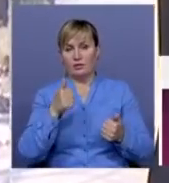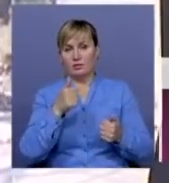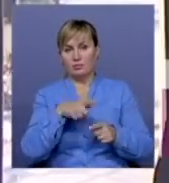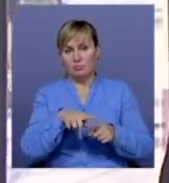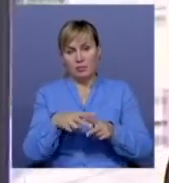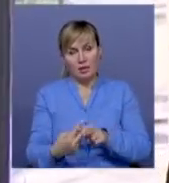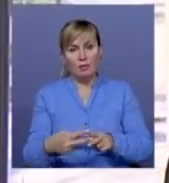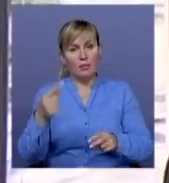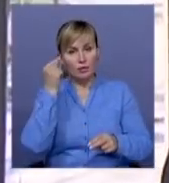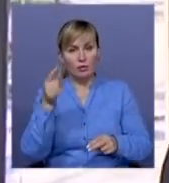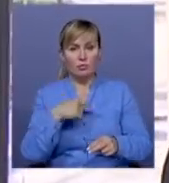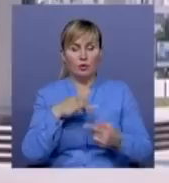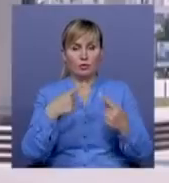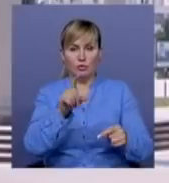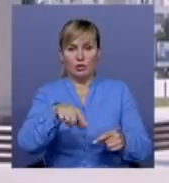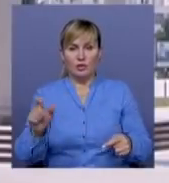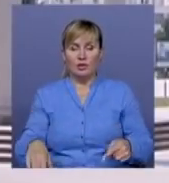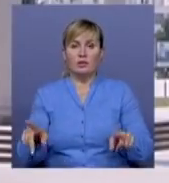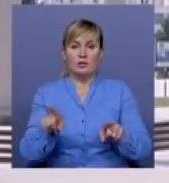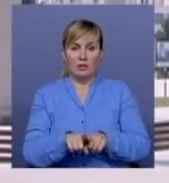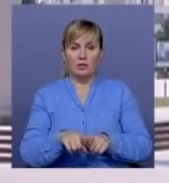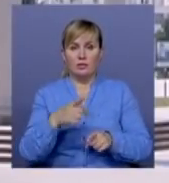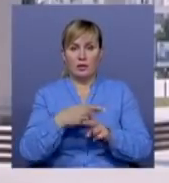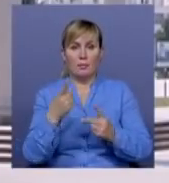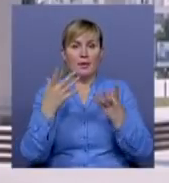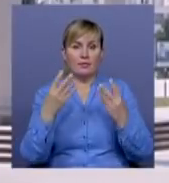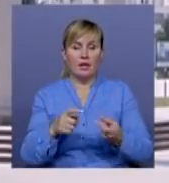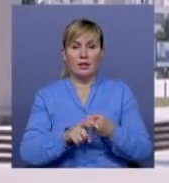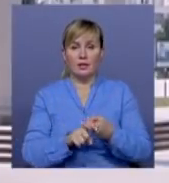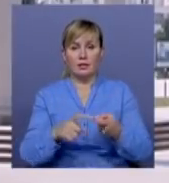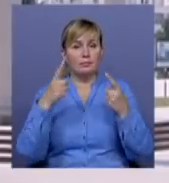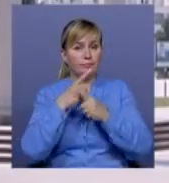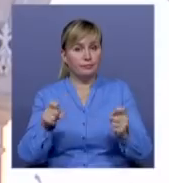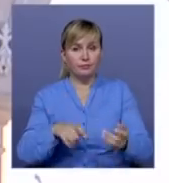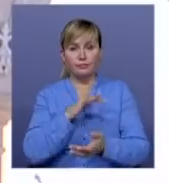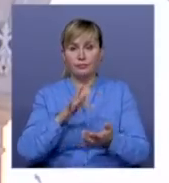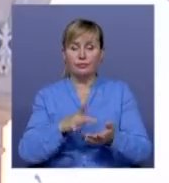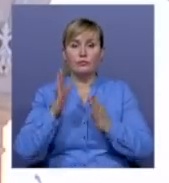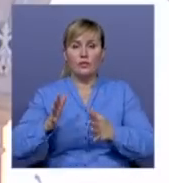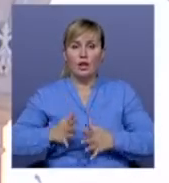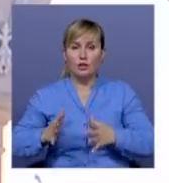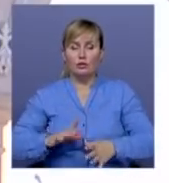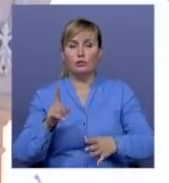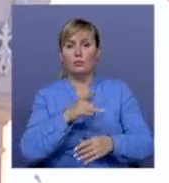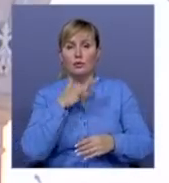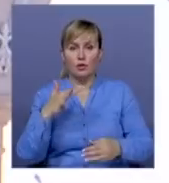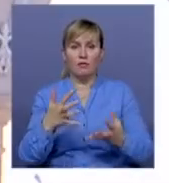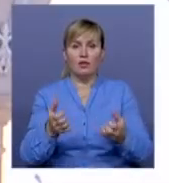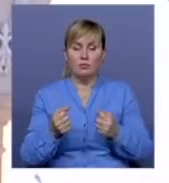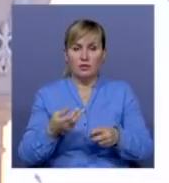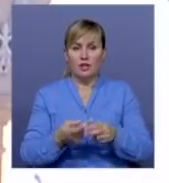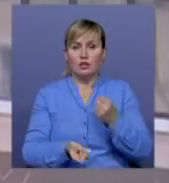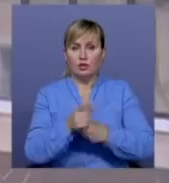маски. Подумайте, пожалуйста, и о других. Такова картина первого дня карантина, объявленного в городе. Будем надеяться, что многие воспримут